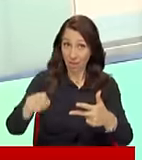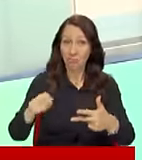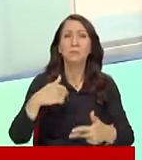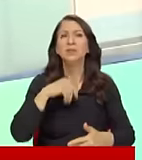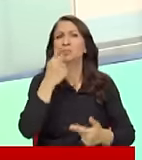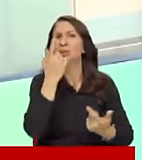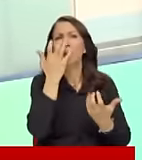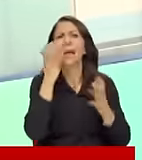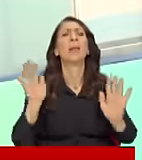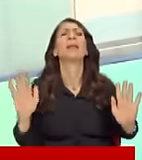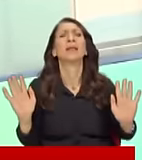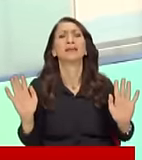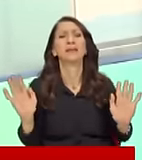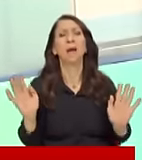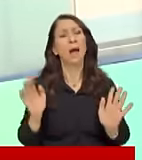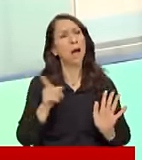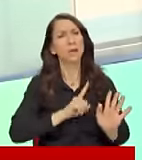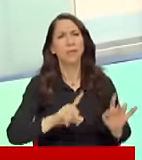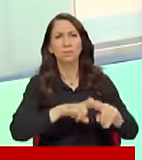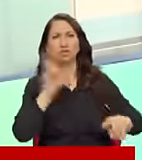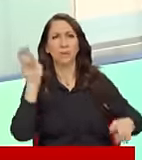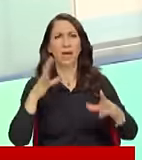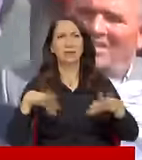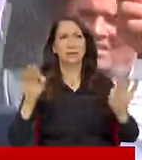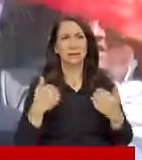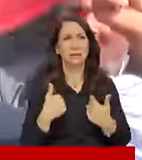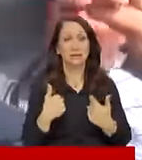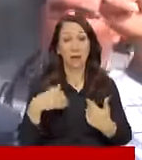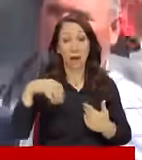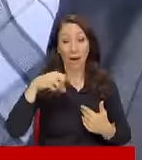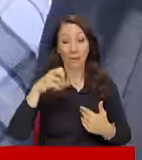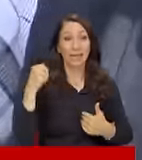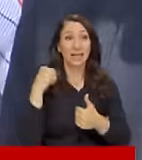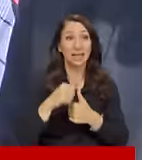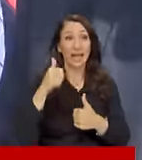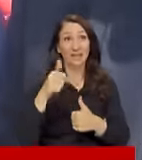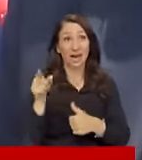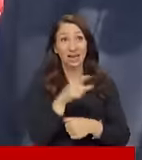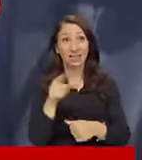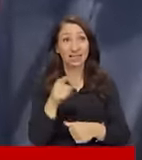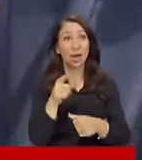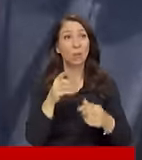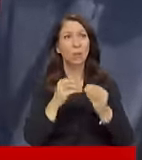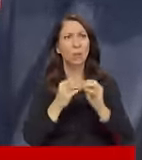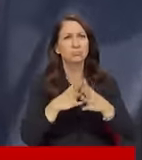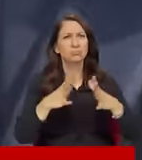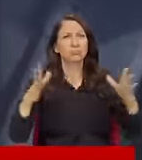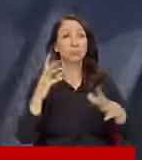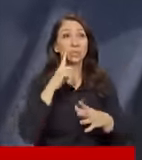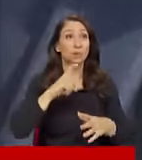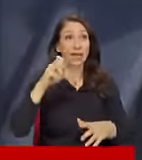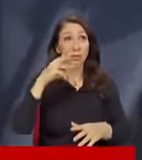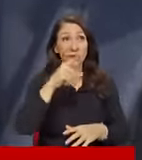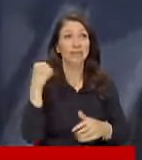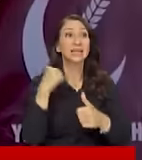hiçbir beklentimiz olmadan adayımızı çekmeye hazırız. AK Parti ile yeniden Refah Partisi arasında gerilim büyüyor. Cumhurbaşkanı